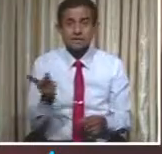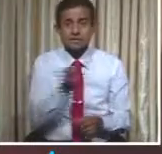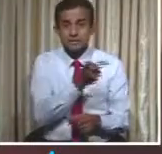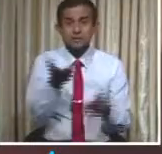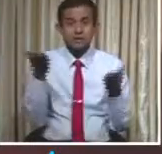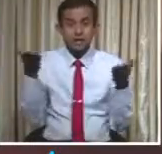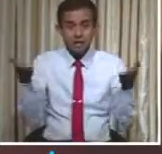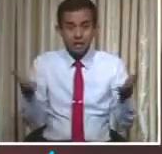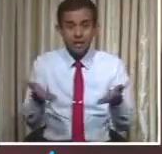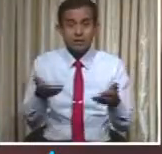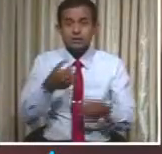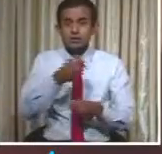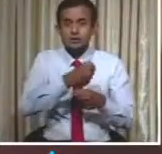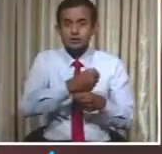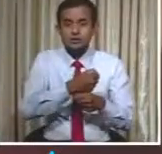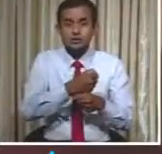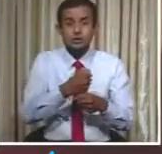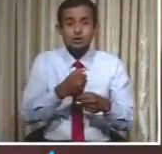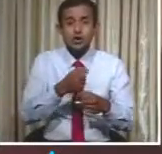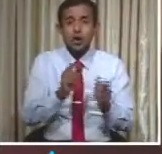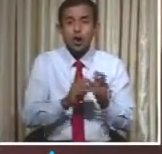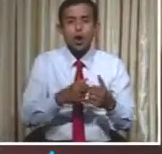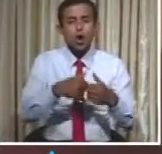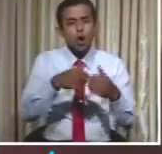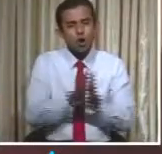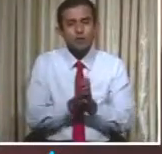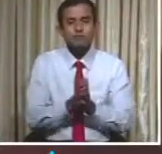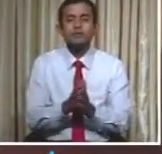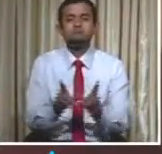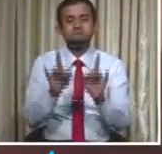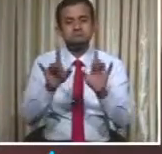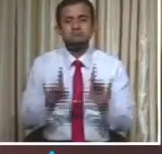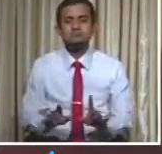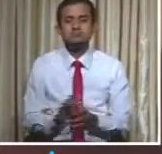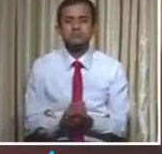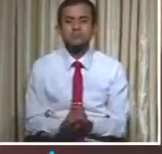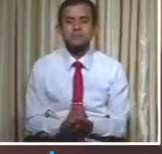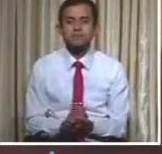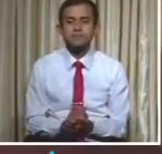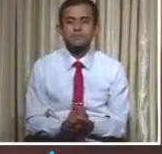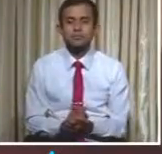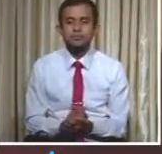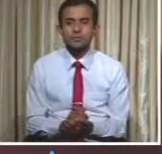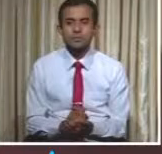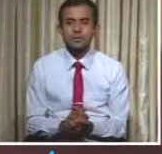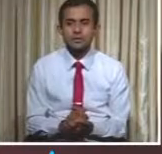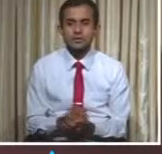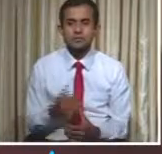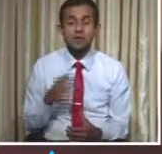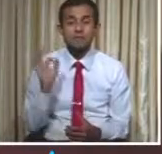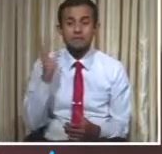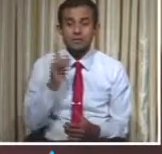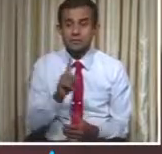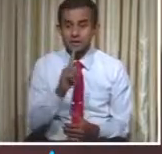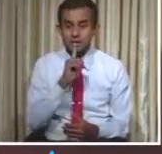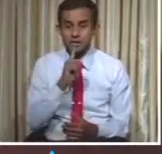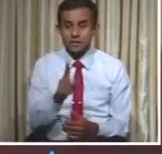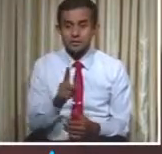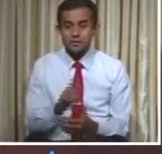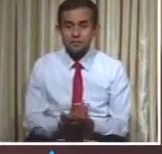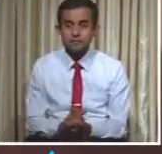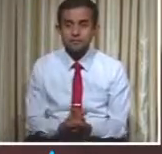ආයතන දෙක යටතේ තියෙන රාජ්‍ය ආයතන සියල්ලටත් වළංගු වෙන නිසා එවැගේම මම විශේෂයෙන්ම සඳහන් කරන්නට